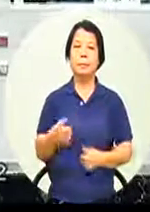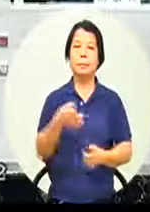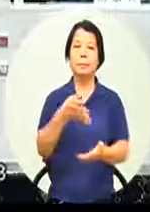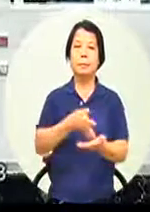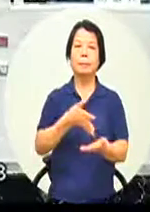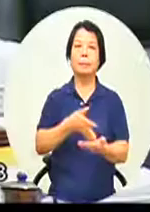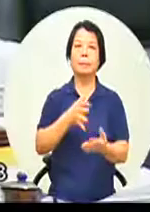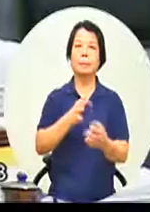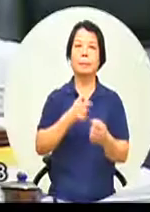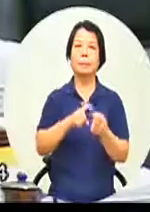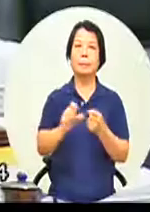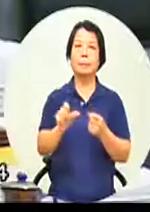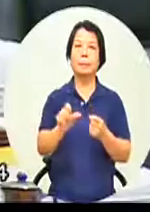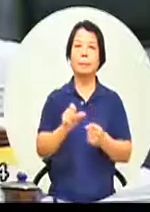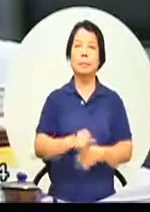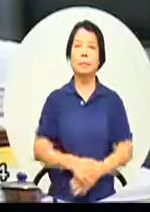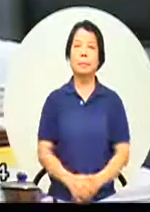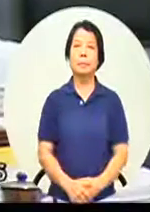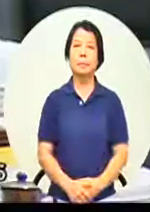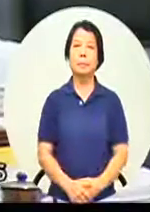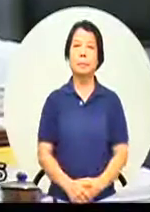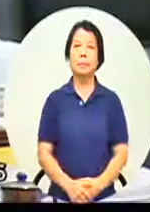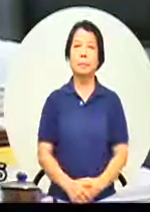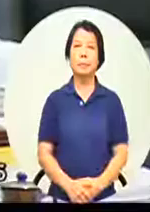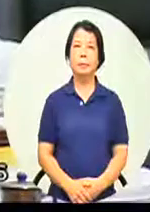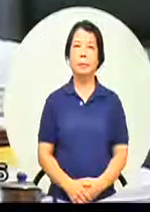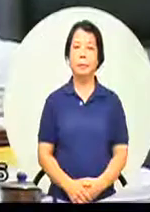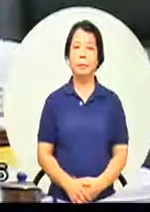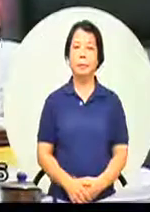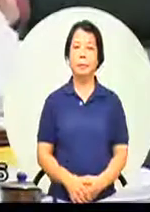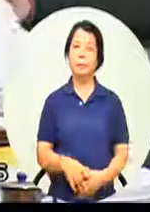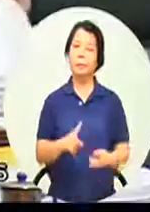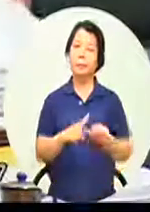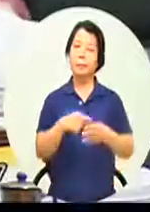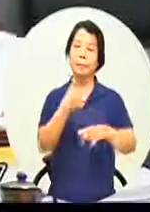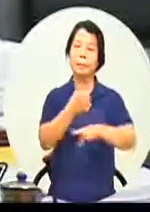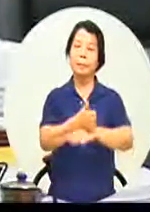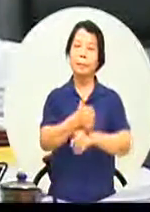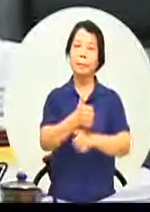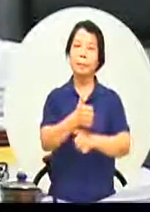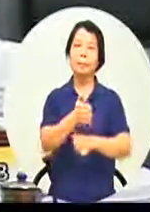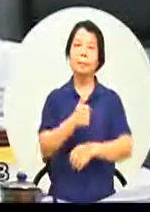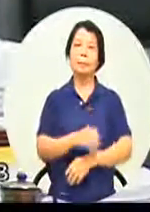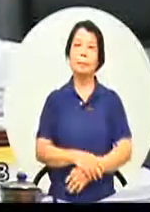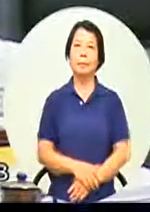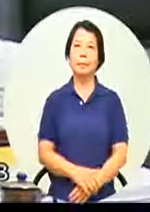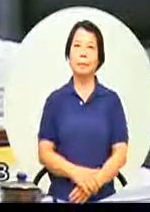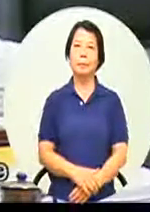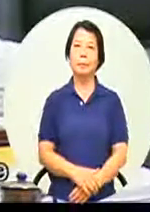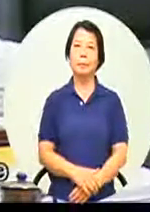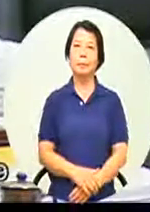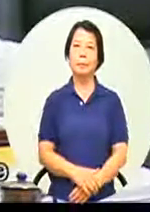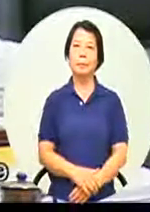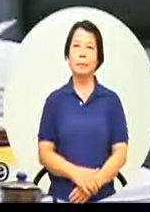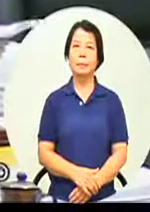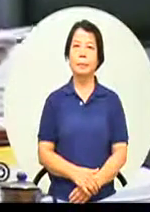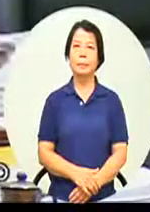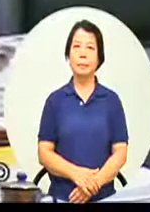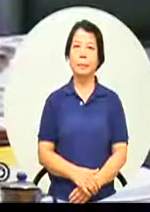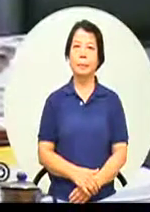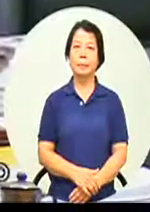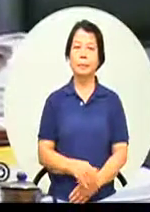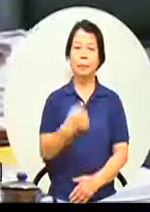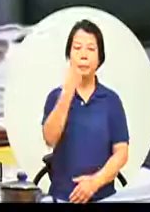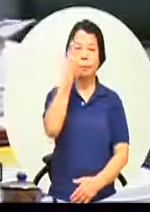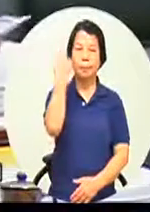谢啊，把声音打开啊，谢谢主席哦、也在这个昨